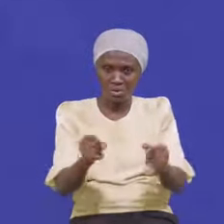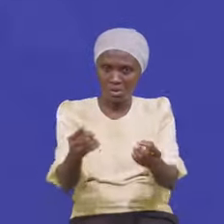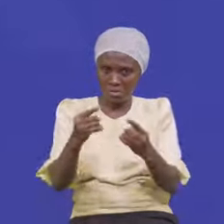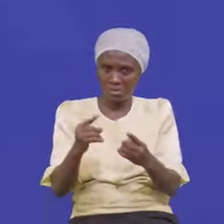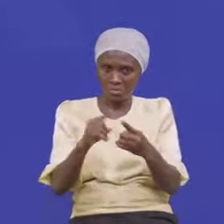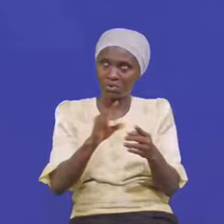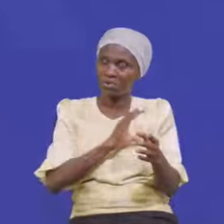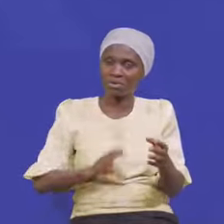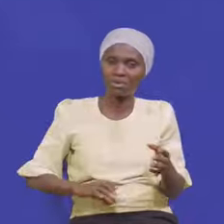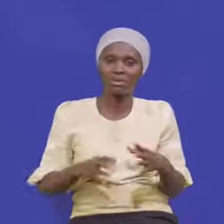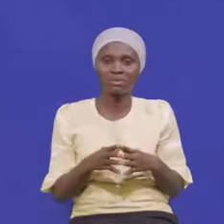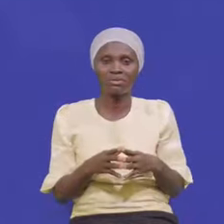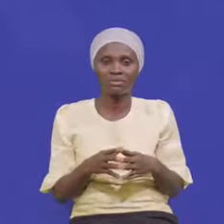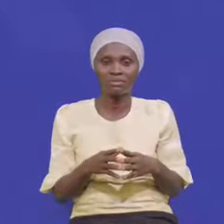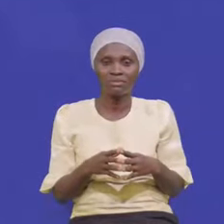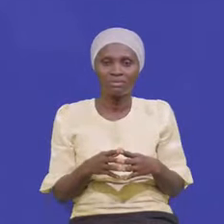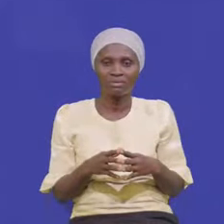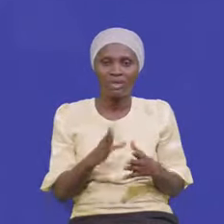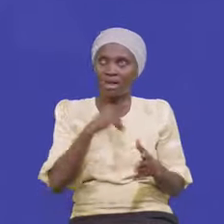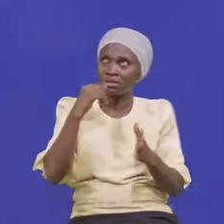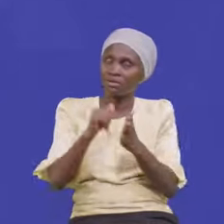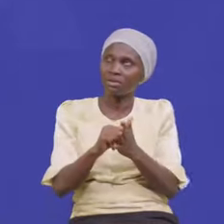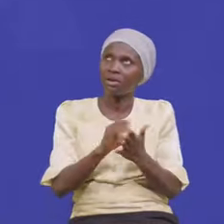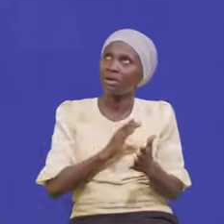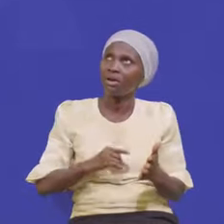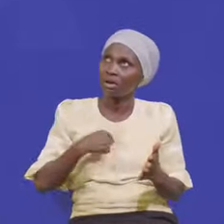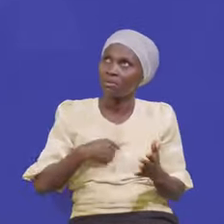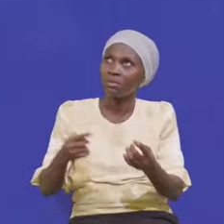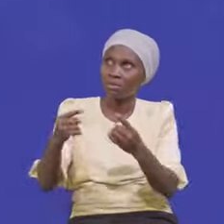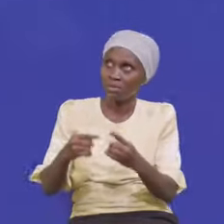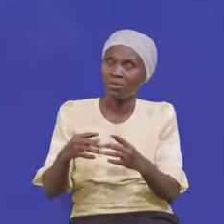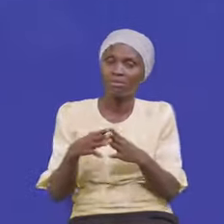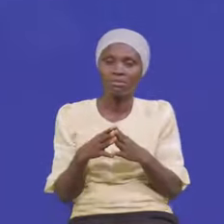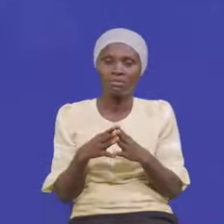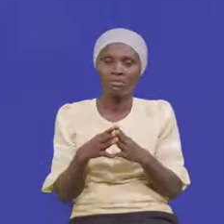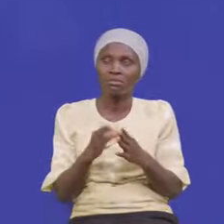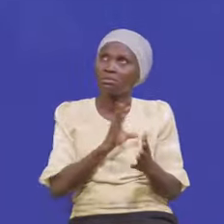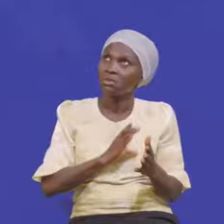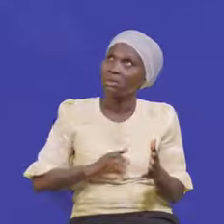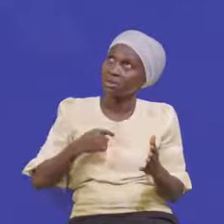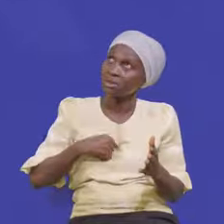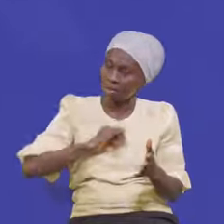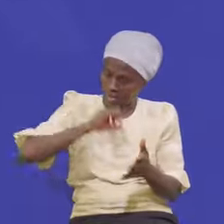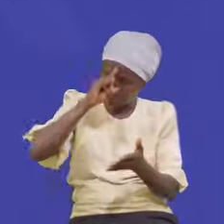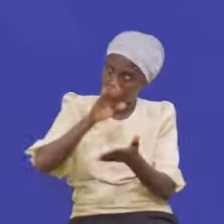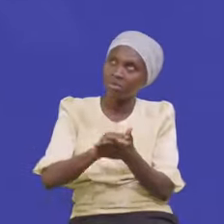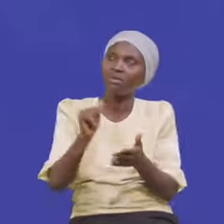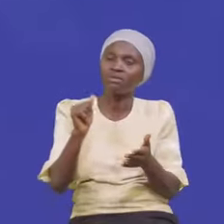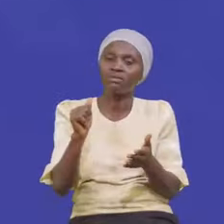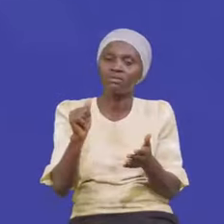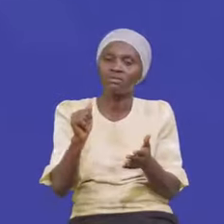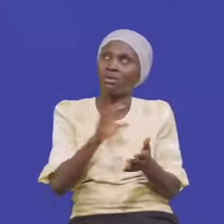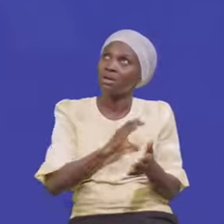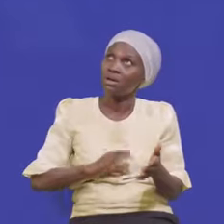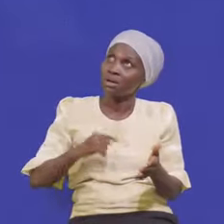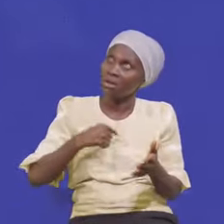ఈ రాత్రి మీరు క్రీస్తు చెంతకు రావచ్చు. I say, Christ, I come. క్రీస్తు నేను వస్తున్నానయ్యా. Christ, I believe. క్రీస్తు నేను నమ్ముతున్నాను. Christ,